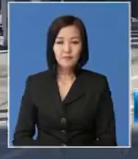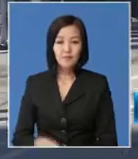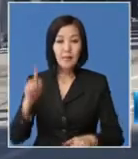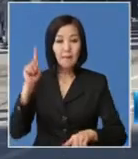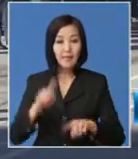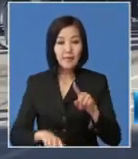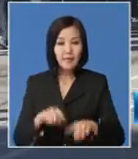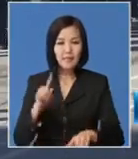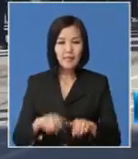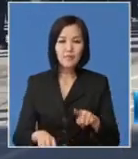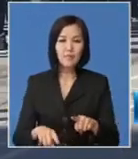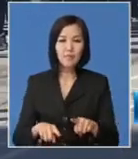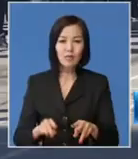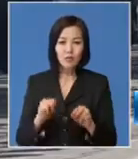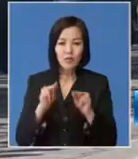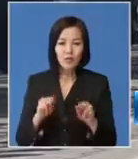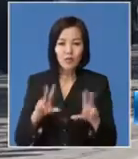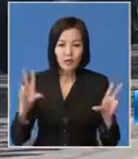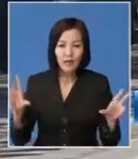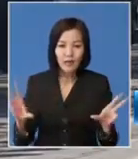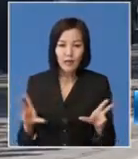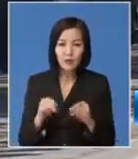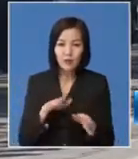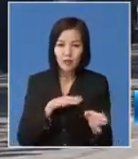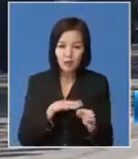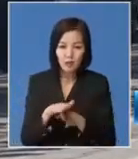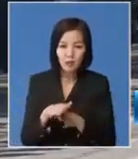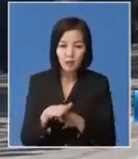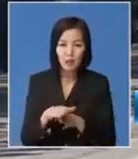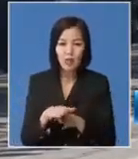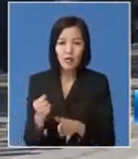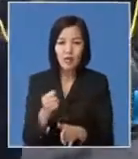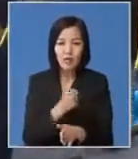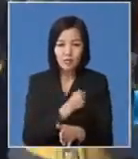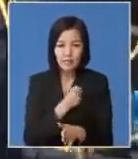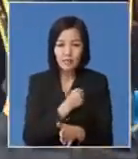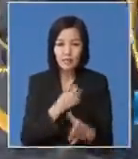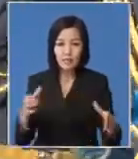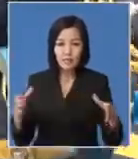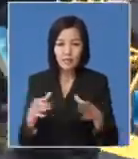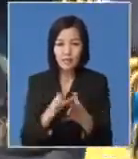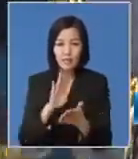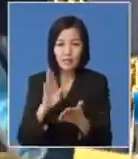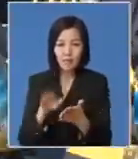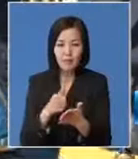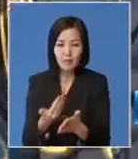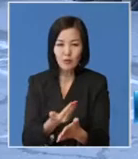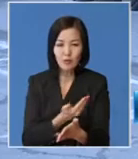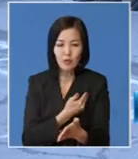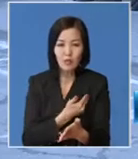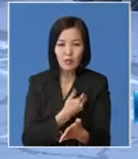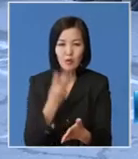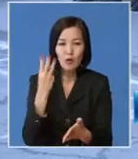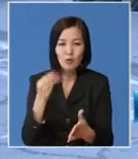Патриотизм, отанға адалдық және берген антына беріктік. Бұл Сарыөзек әскери гарнизоны қызметкерлерінің басты ұстанымы. Бүгінде мұнда үш әскери